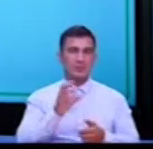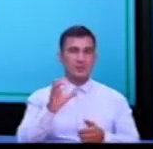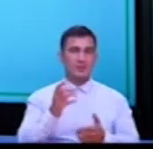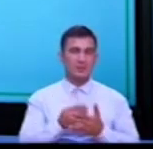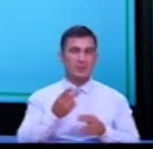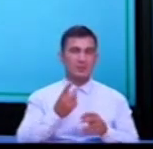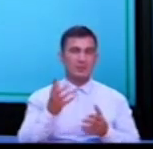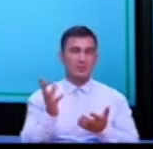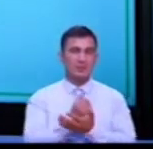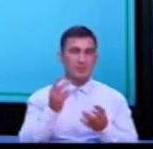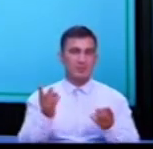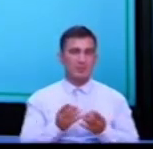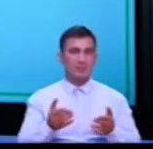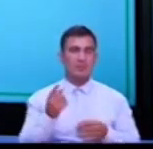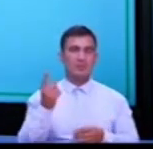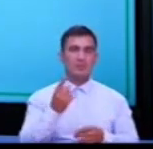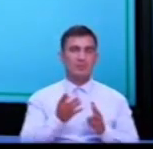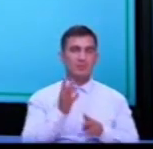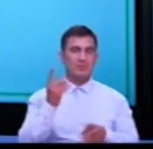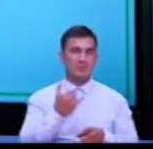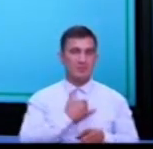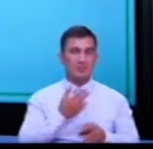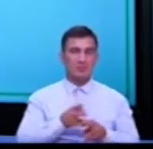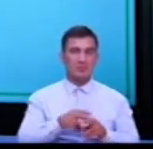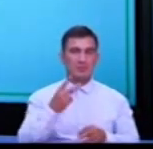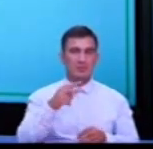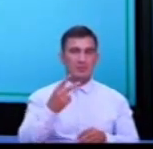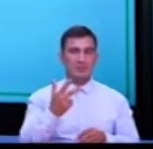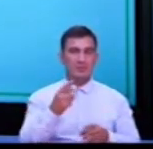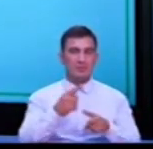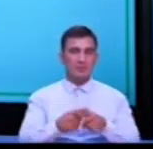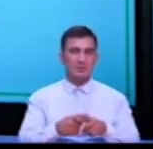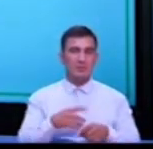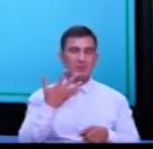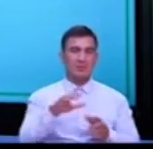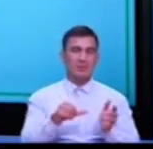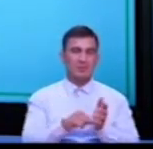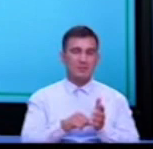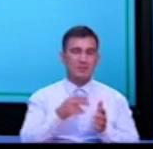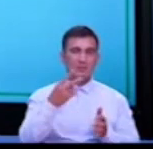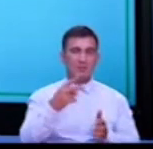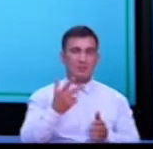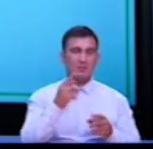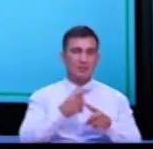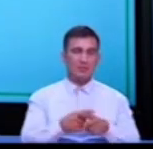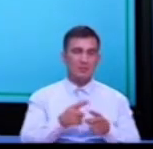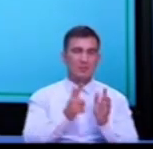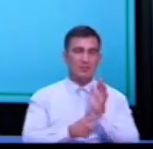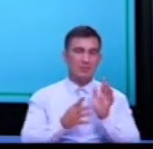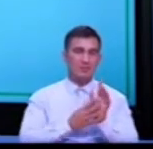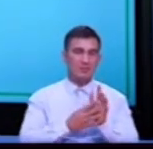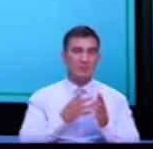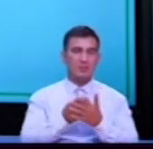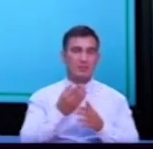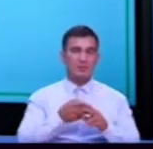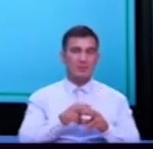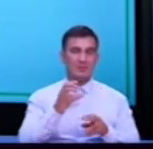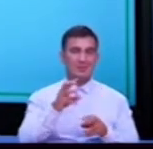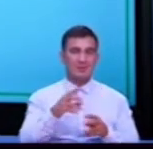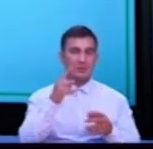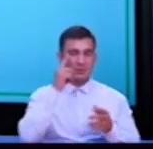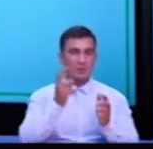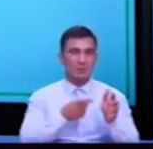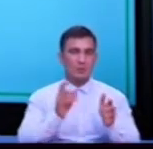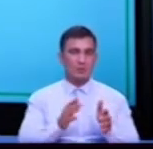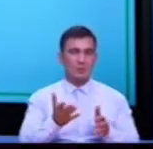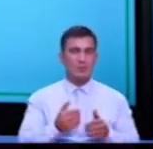kesmani topib olamiz. Buning uchun AC kesmaga 23 ni qo'shamiz. 56 ga 23 ni qo'shib 79 cm ekanligini